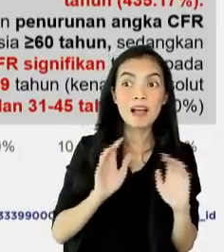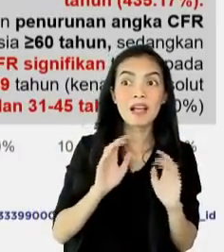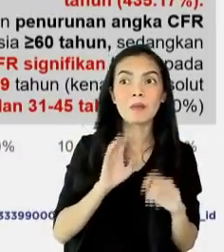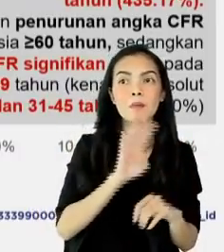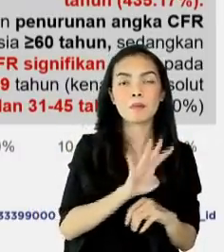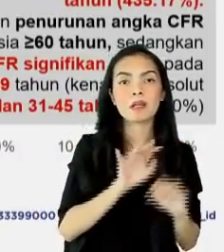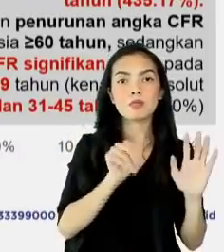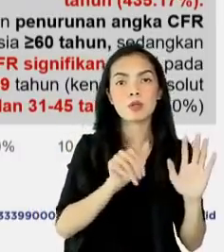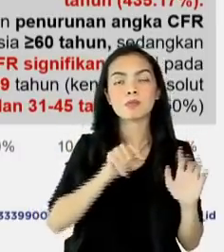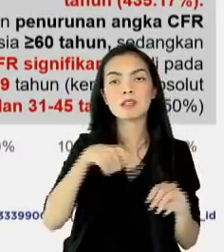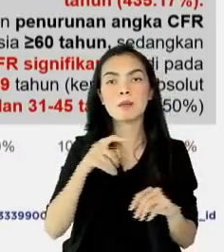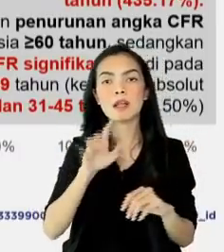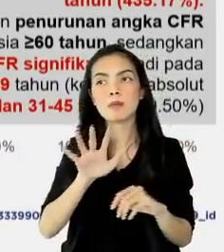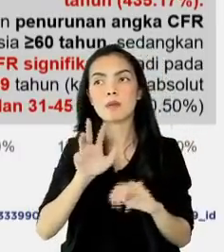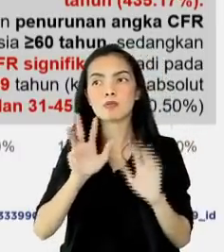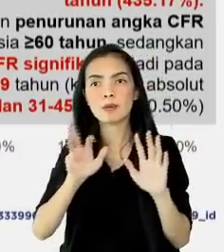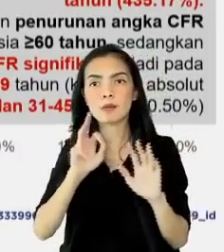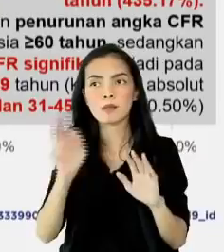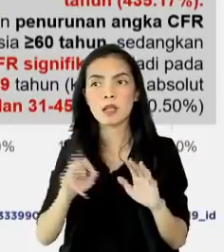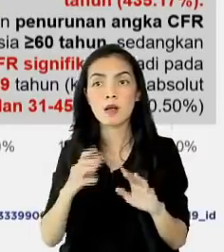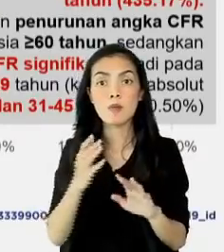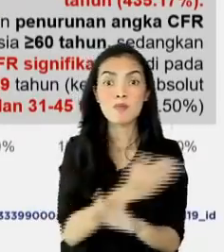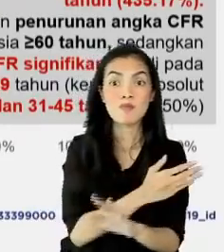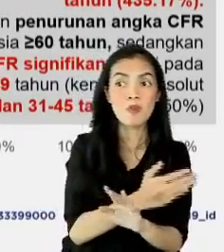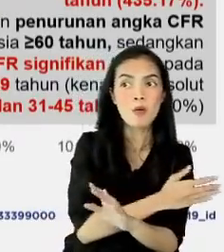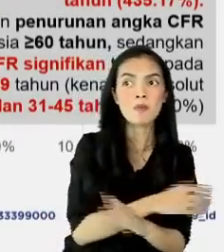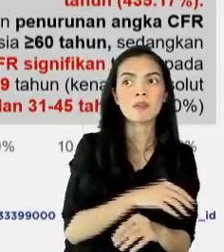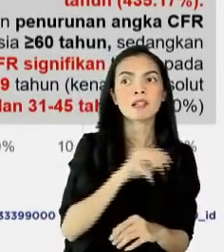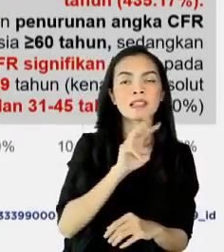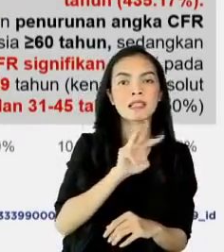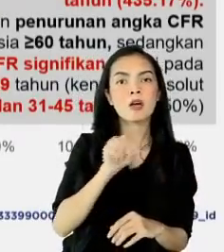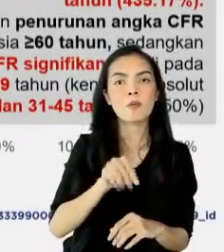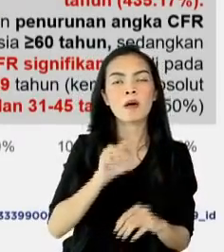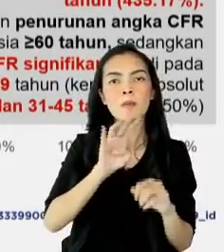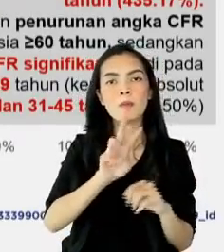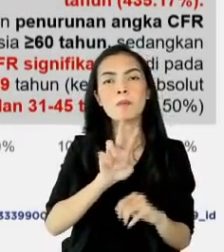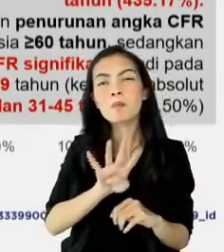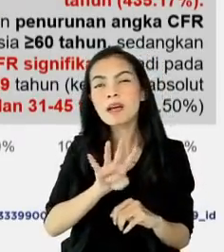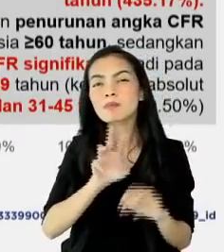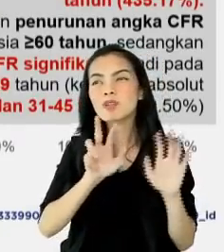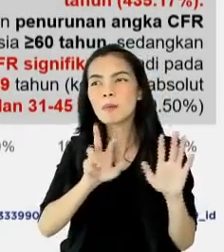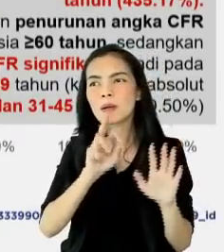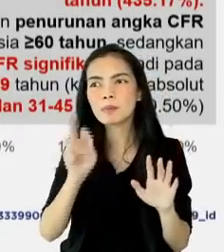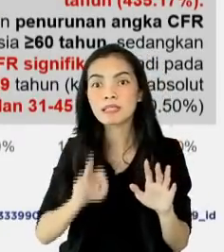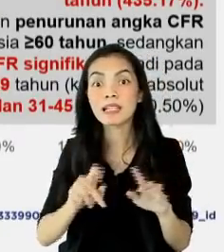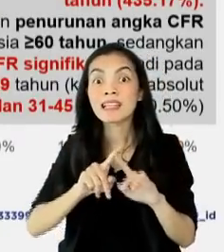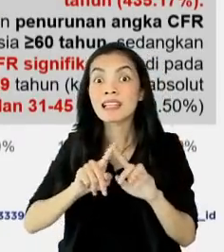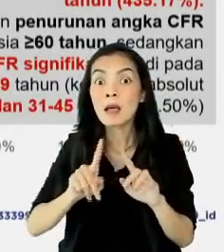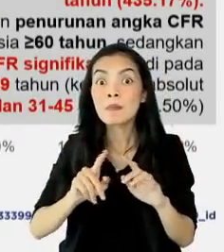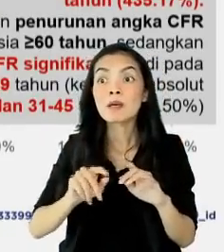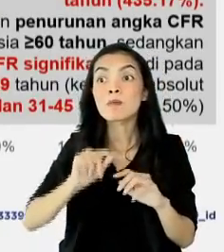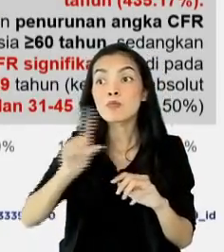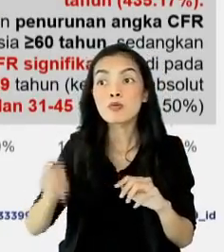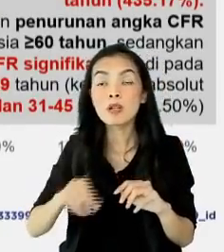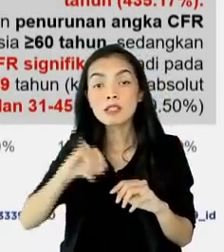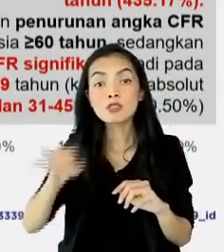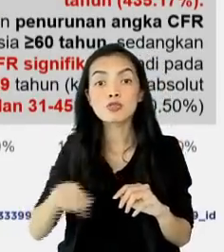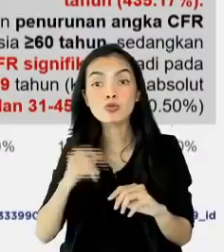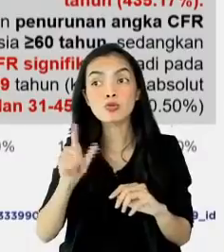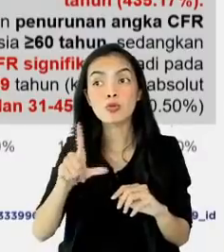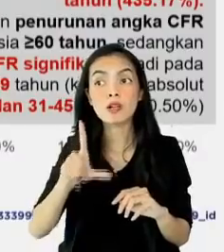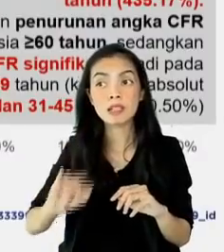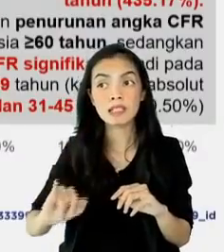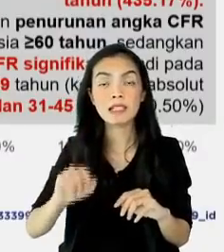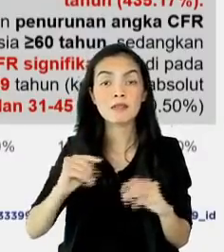Di bulan Juni sebelumnya cuma 3,48% dari mereka yang terinfeksi meninggal. Di bulan Juli naik jadi 5,3% dari mereka